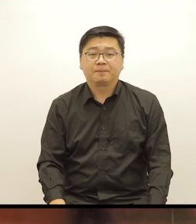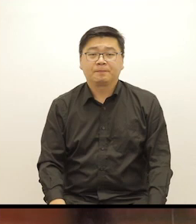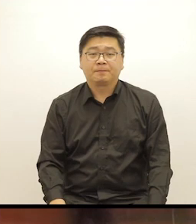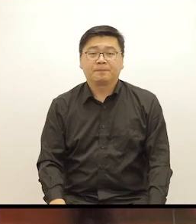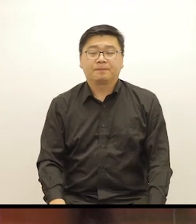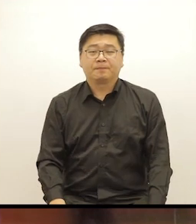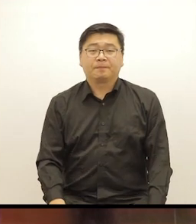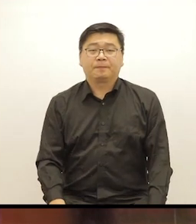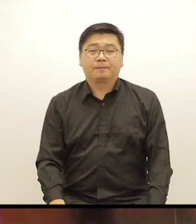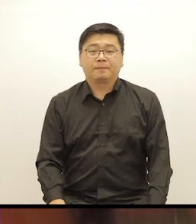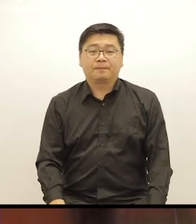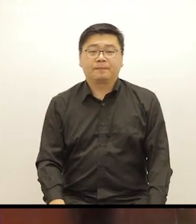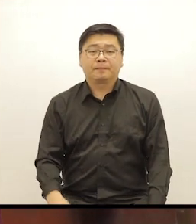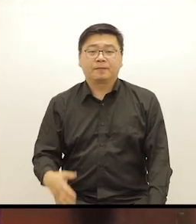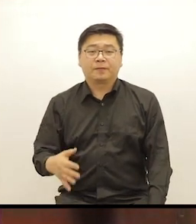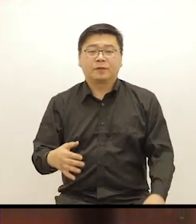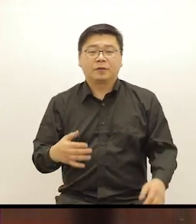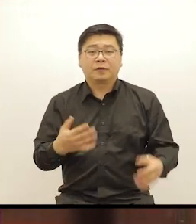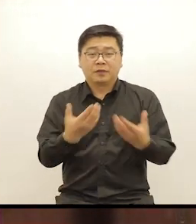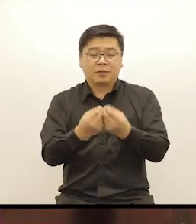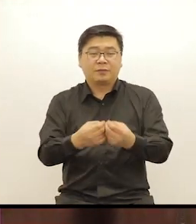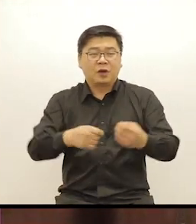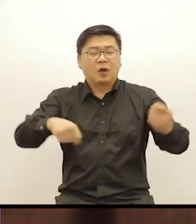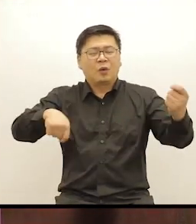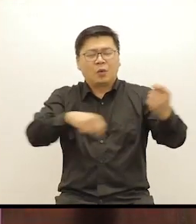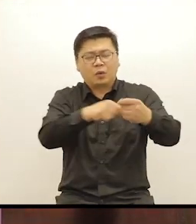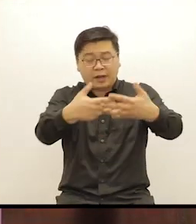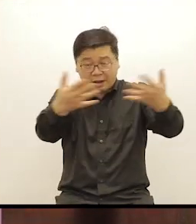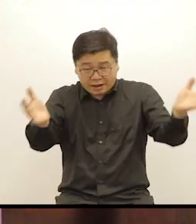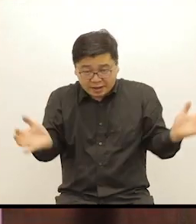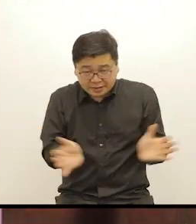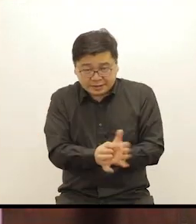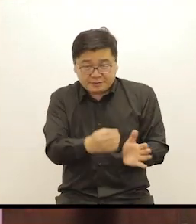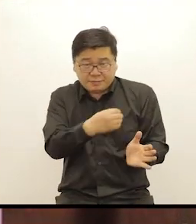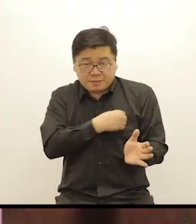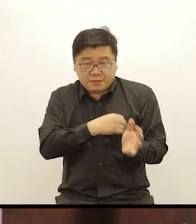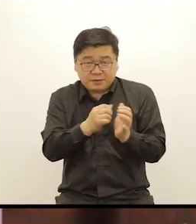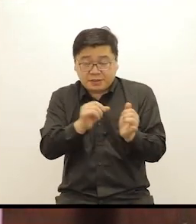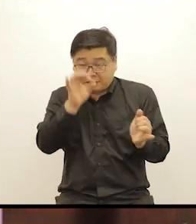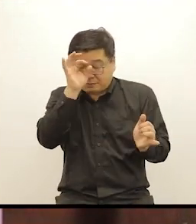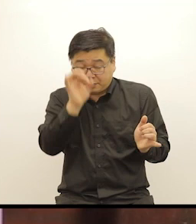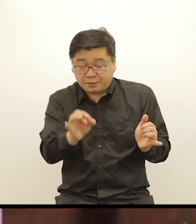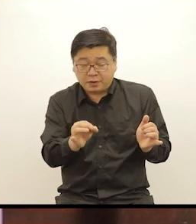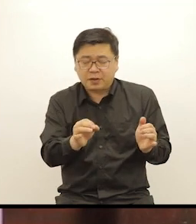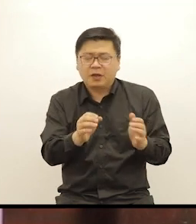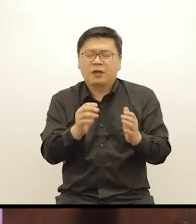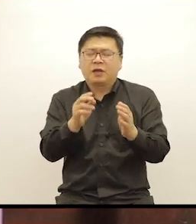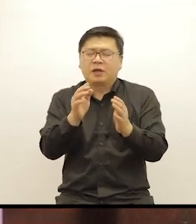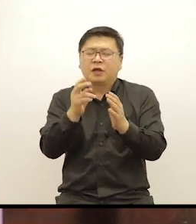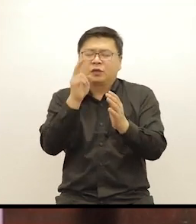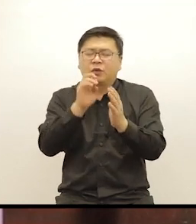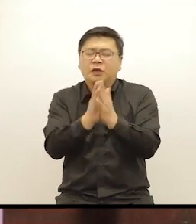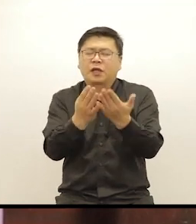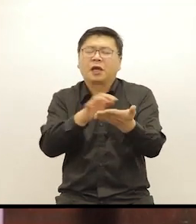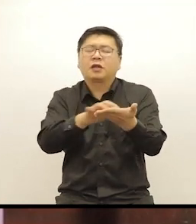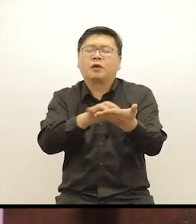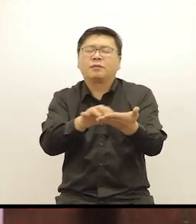저희 이렇게 오케스트라 단원들 이렇게 봐도 점자 악보가 워낙 어려워서